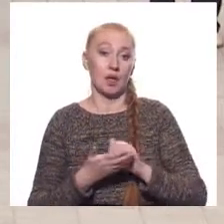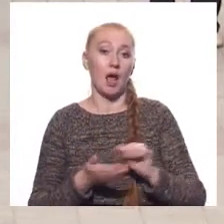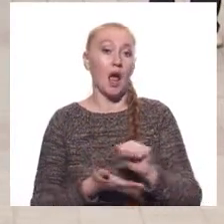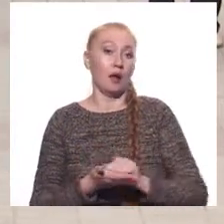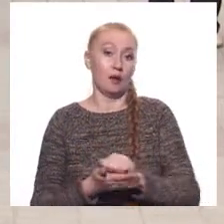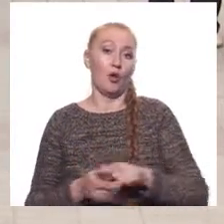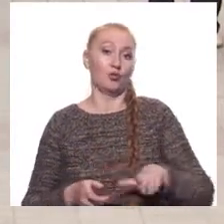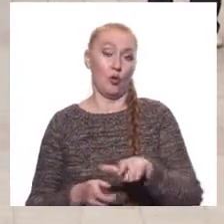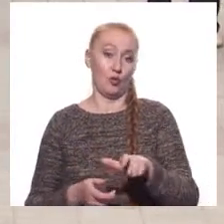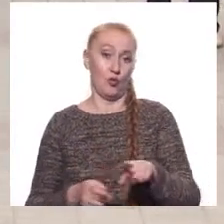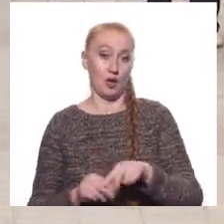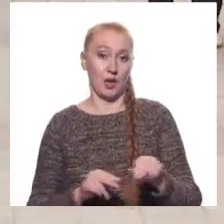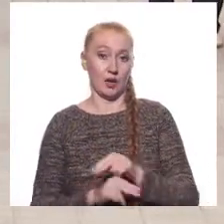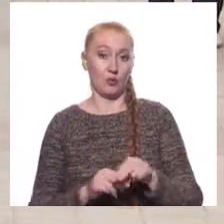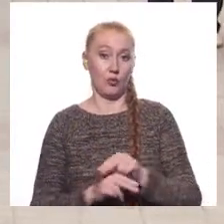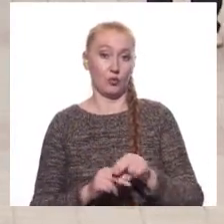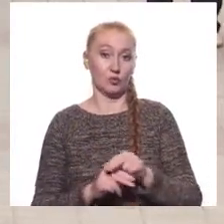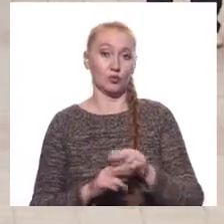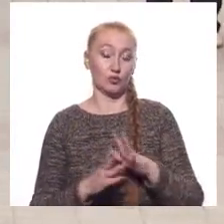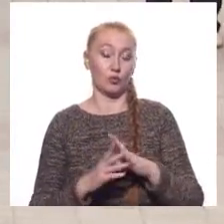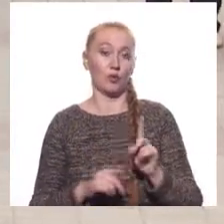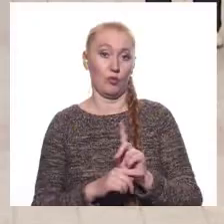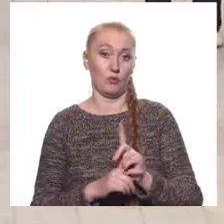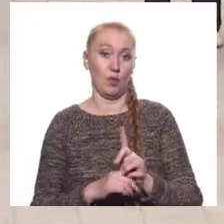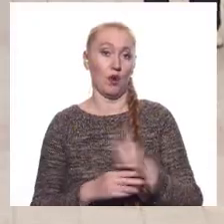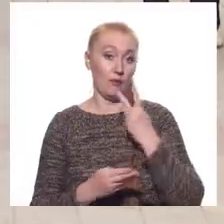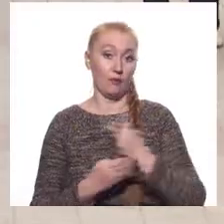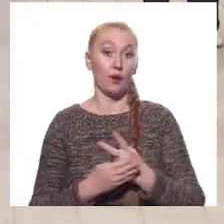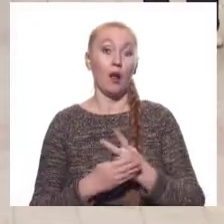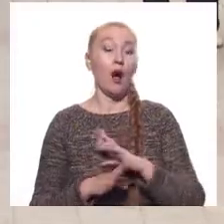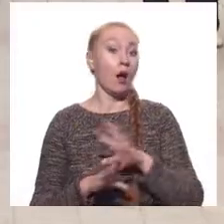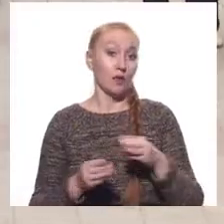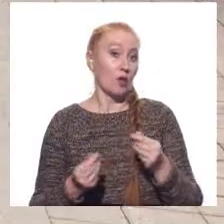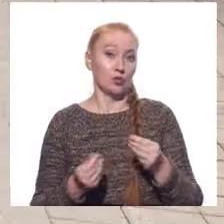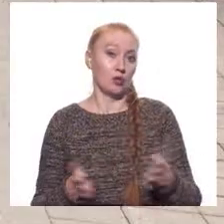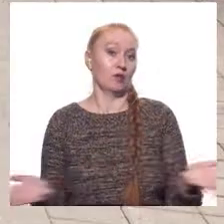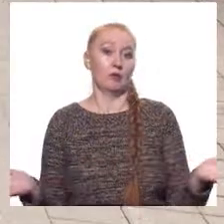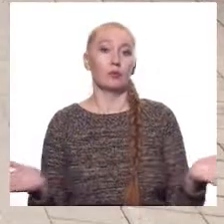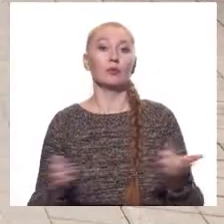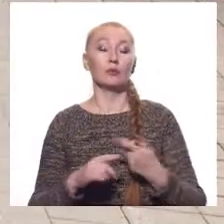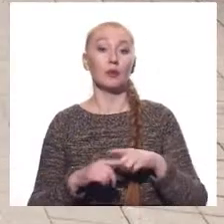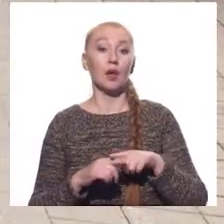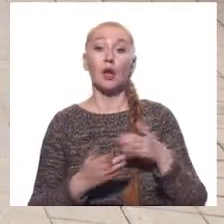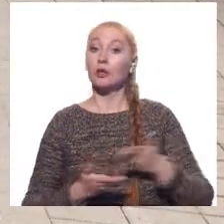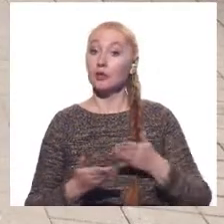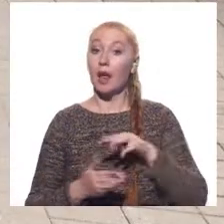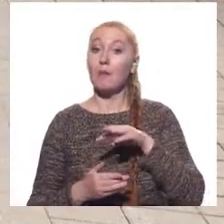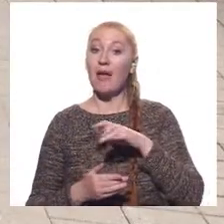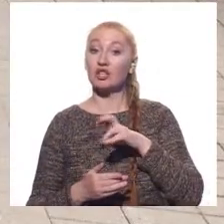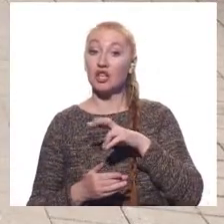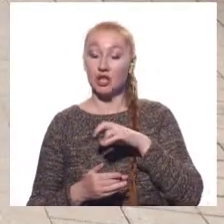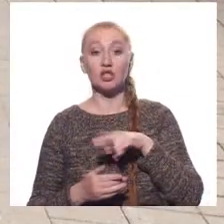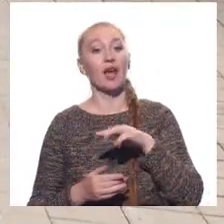доріг, довести їх до належного вигляду, а так грошей у нас не буде. Мешканка села Межирічі Таїсія